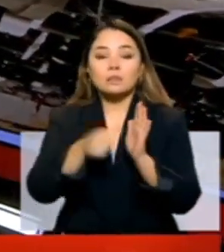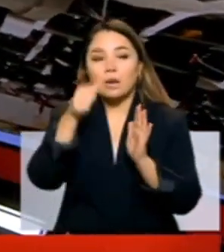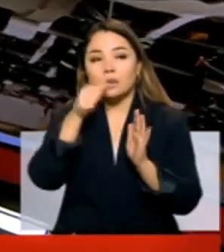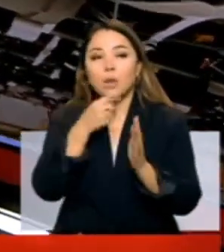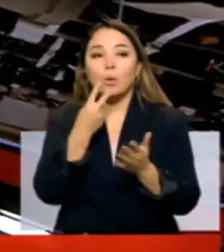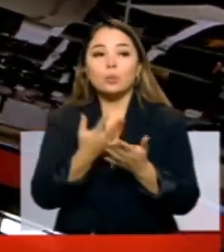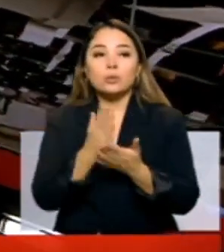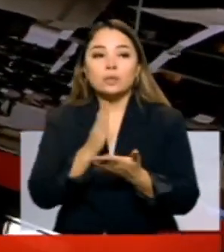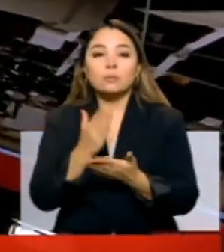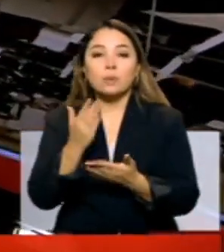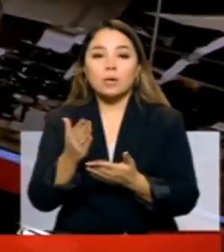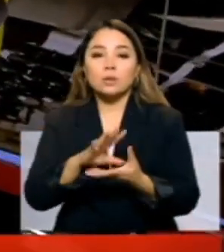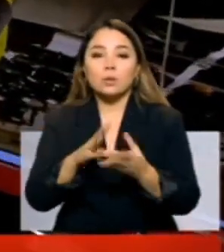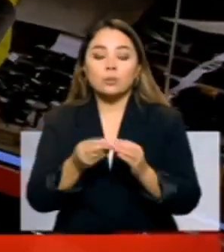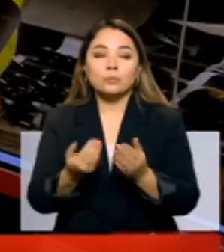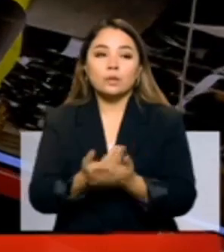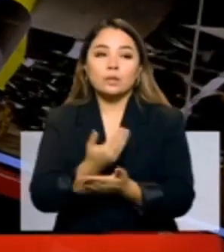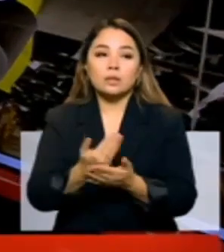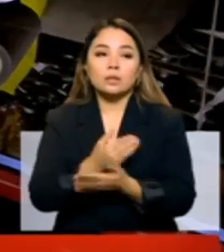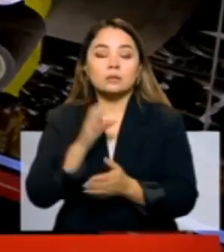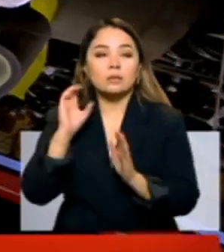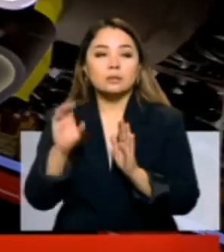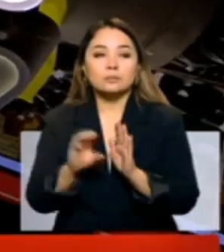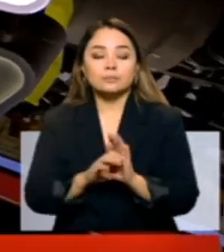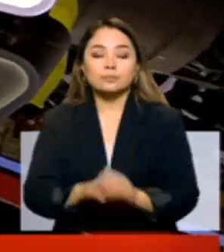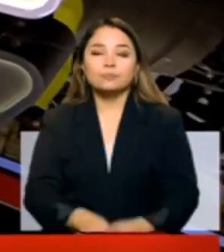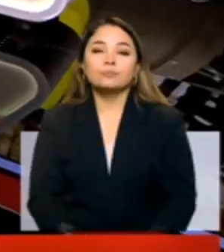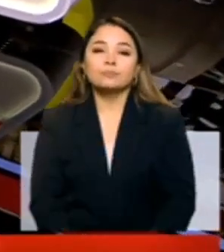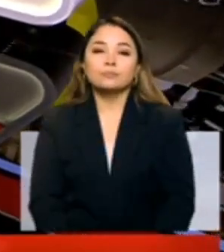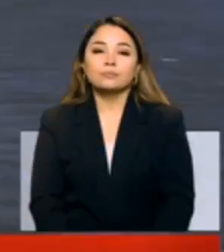айындағы көрсеткіш. Толығырақ тілшіміздің материалында.